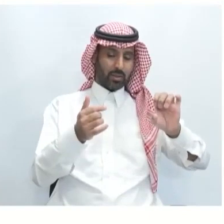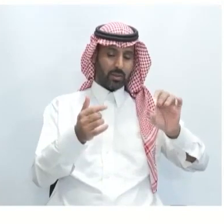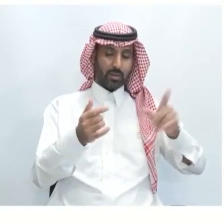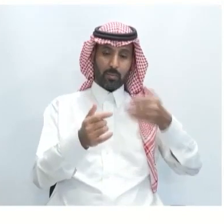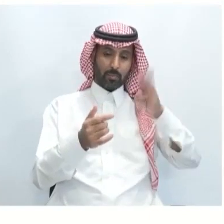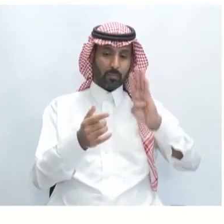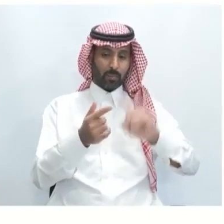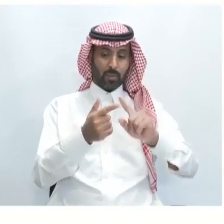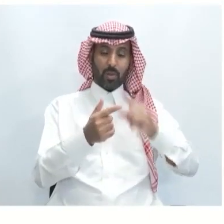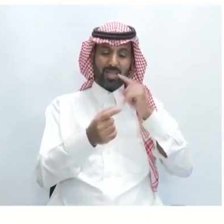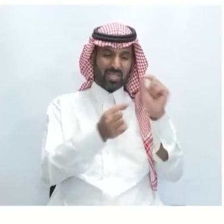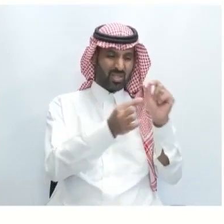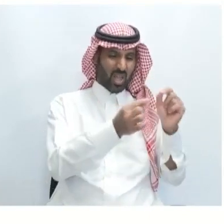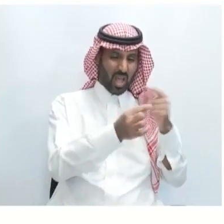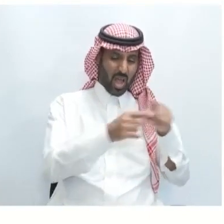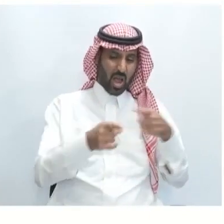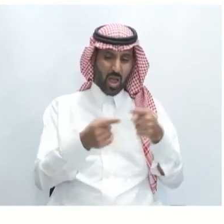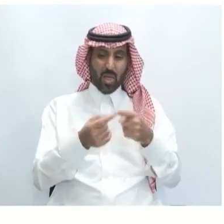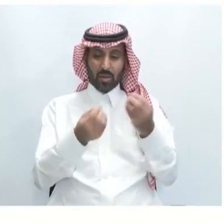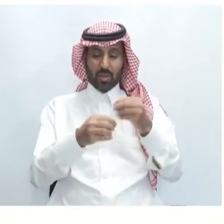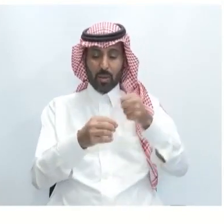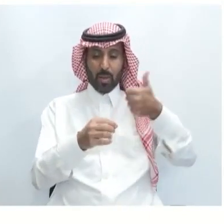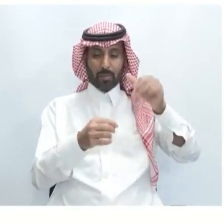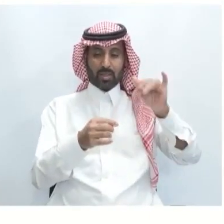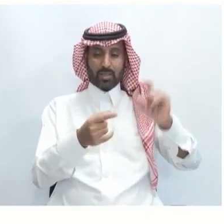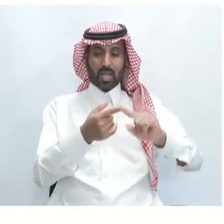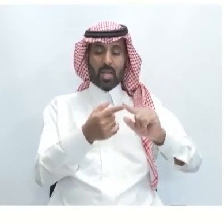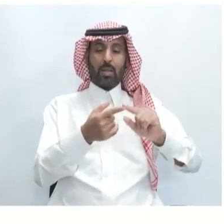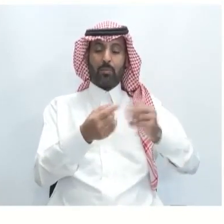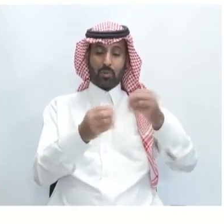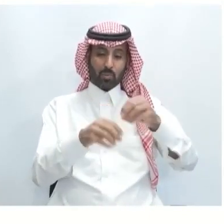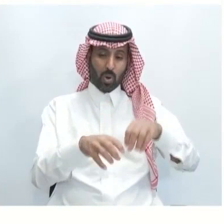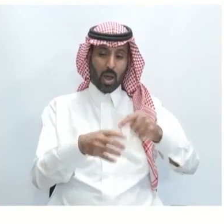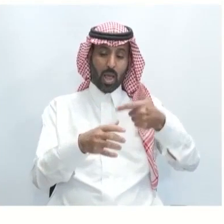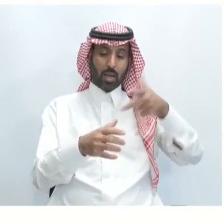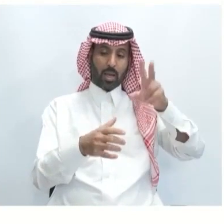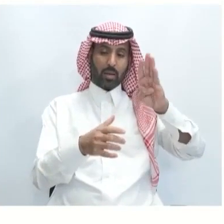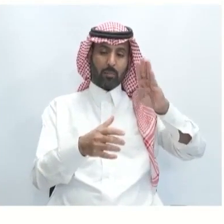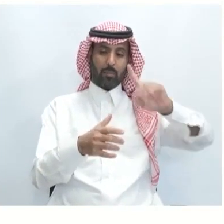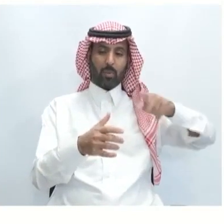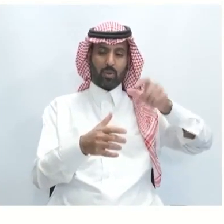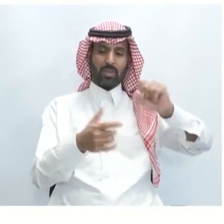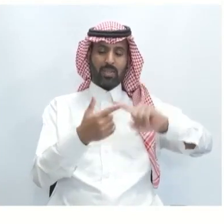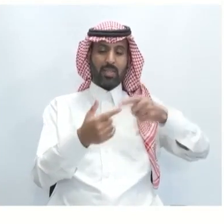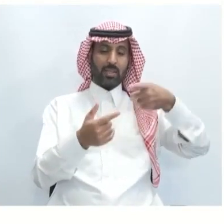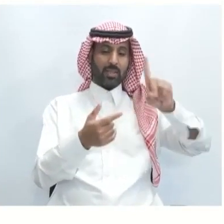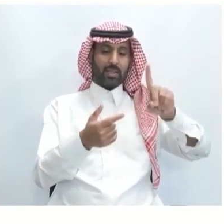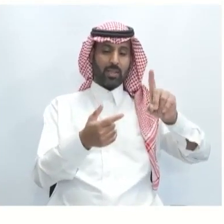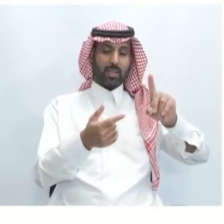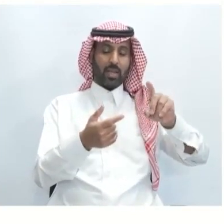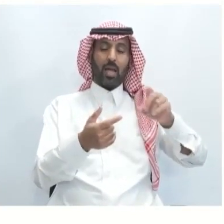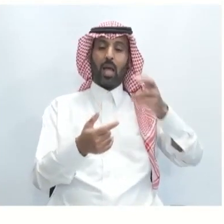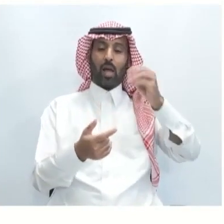b جزيء عضوي يحتوي على مجموعه امين ومجموعه كربوكسيل عباره عن دي وهي حمض